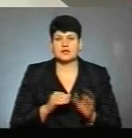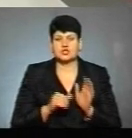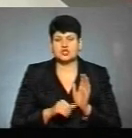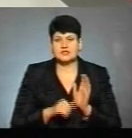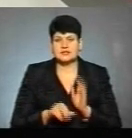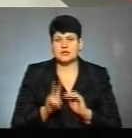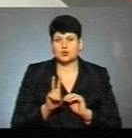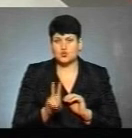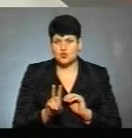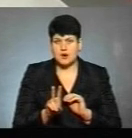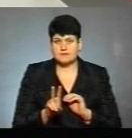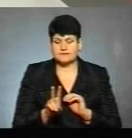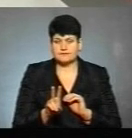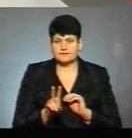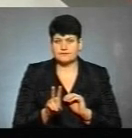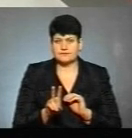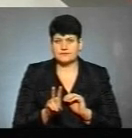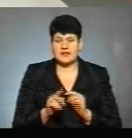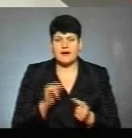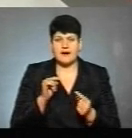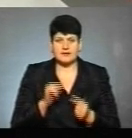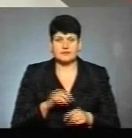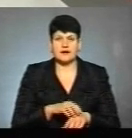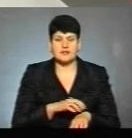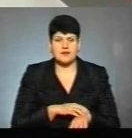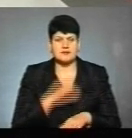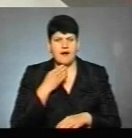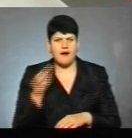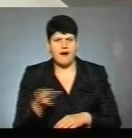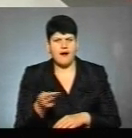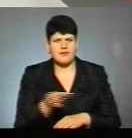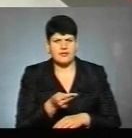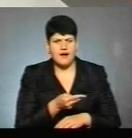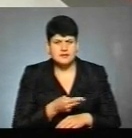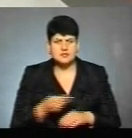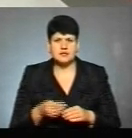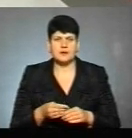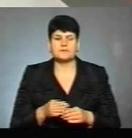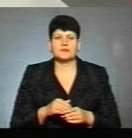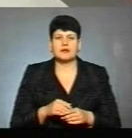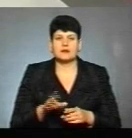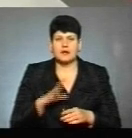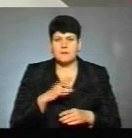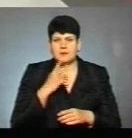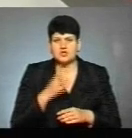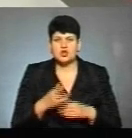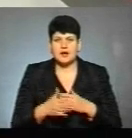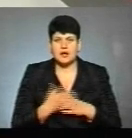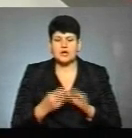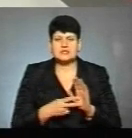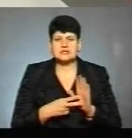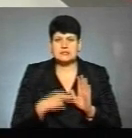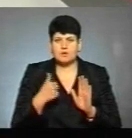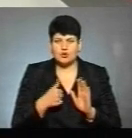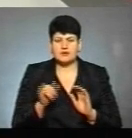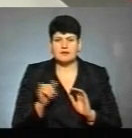62-га стаття антирадянська агітація, пропаганда, яка передбачала кару 7 років